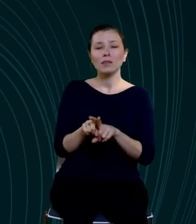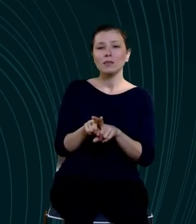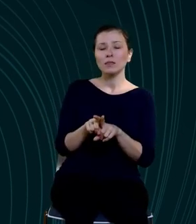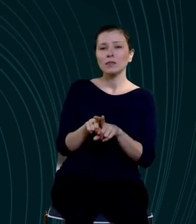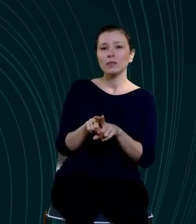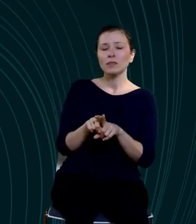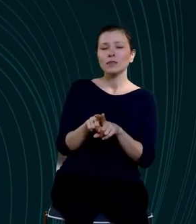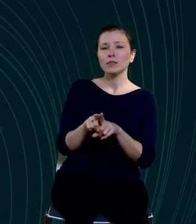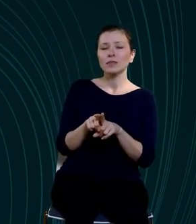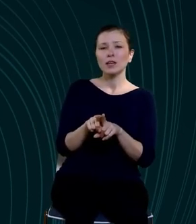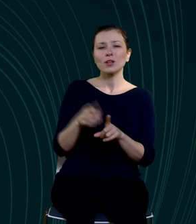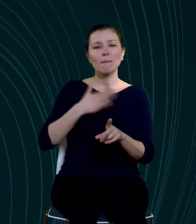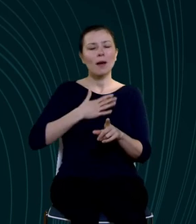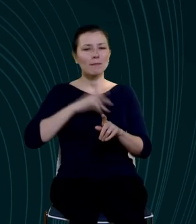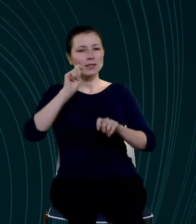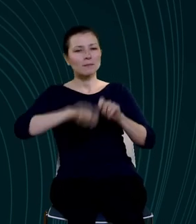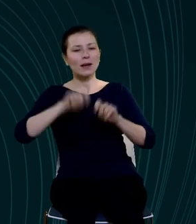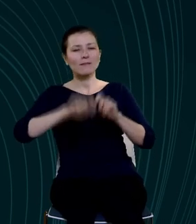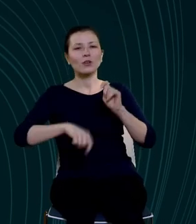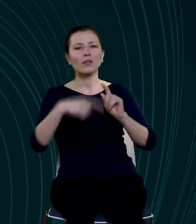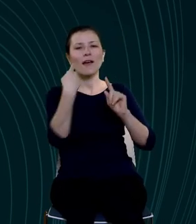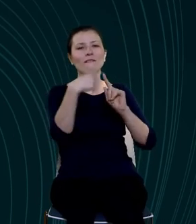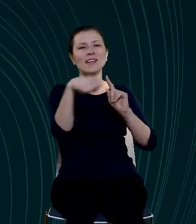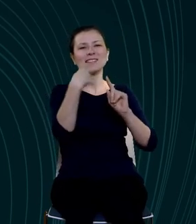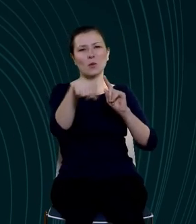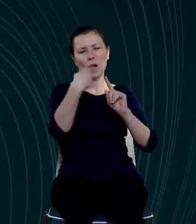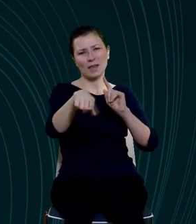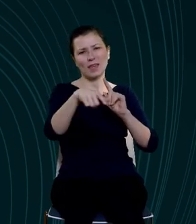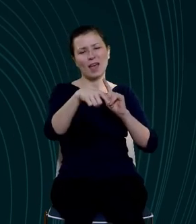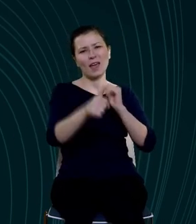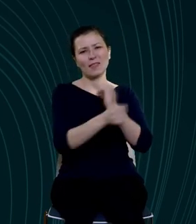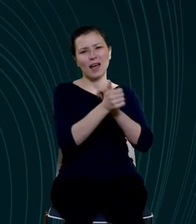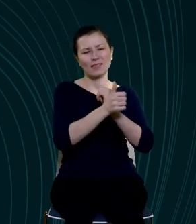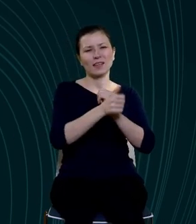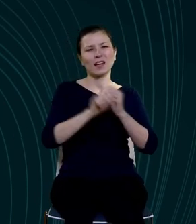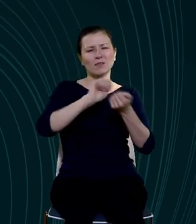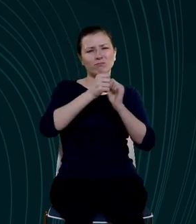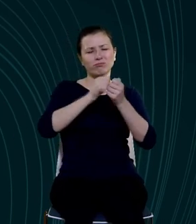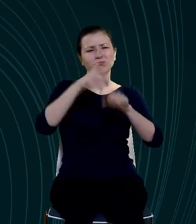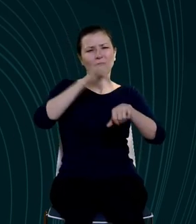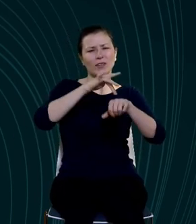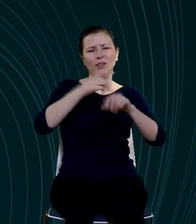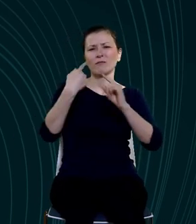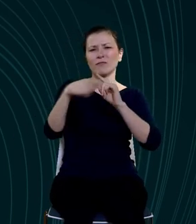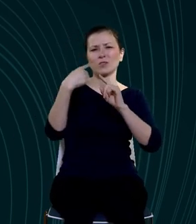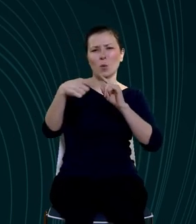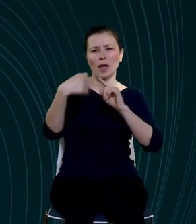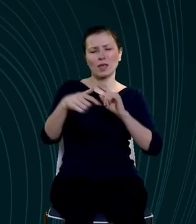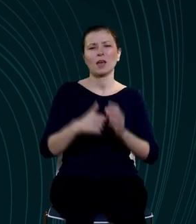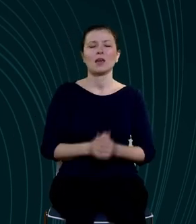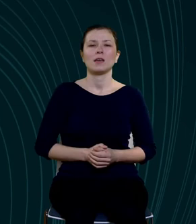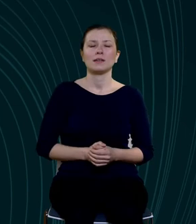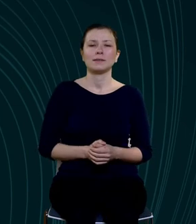od strony praktycznej przesyłanie agregacji i przetwarzanie wyników pomiarów pola elektromagnetycznego.